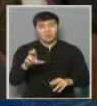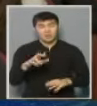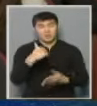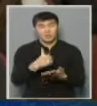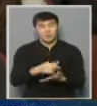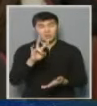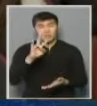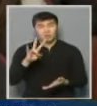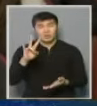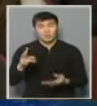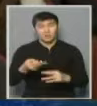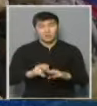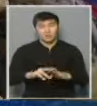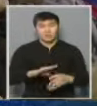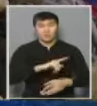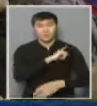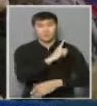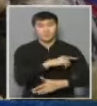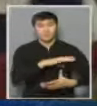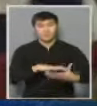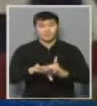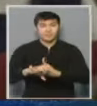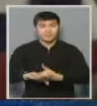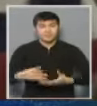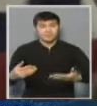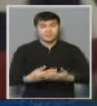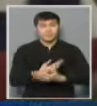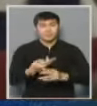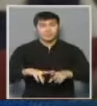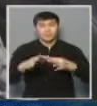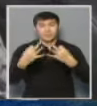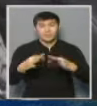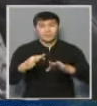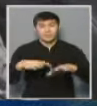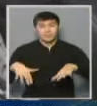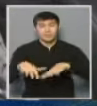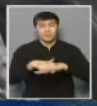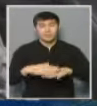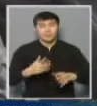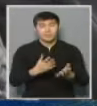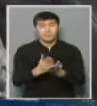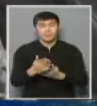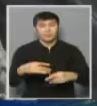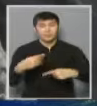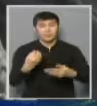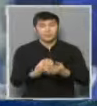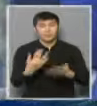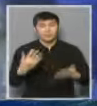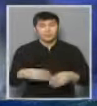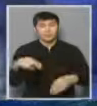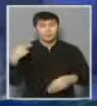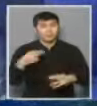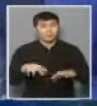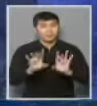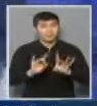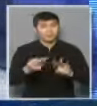нурсултана назарбаева в укрепление национального суверенитета и независимости в консолидации политических ценностей произведении